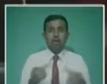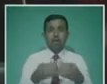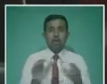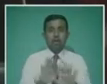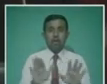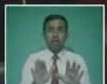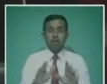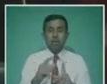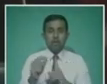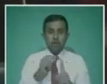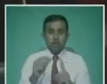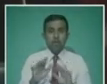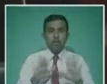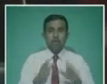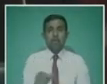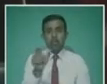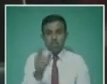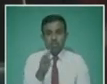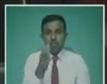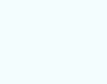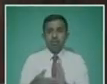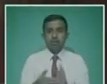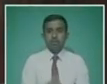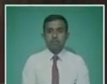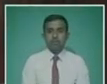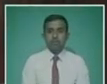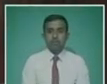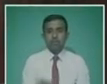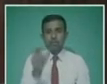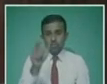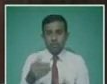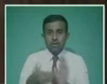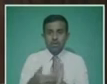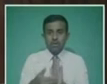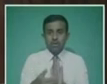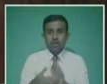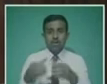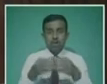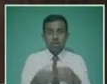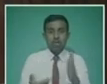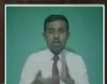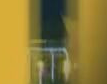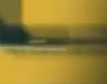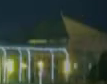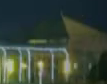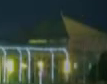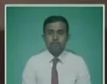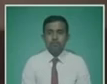නාස්ති වෙන්නේ. පාර්ලිමේන්තුව පල්ලේ ගන්න ඔබතුමා. වැඩිම කරදරේ සිද්ධ වෙන්නේ. මම නෙවෙයි. ඔබතුමාගේ කරදරෙන් තමයි ඔබතුමාගේ කණ්ඩායමෙන් තමයි වැඩිම කරදරේ සිද්ධ